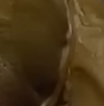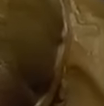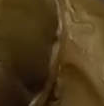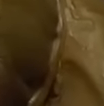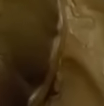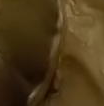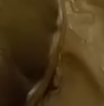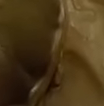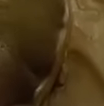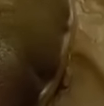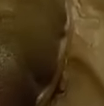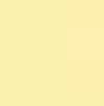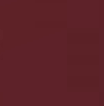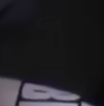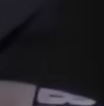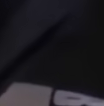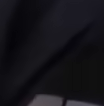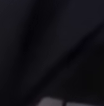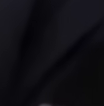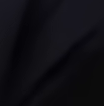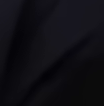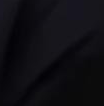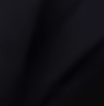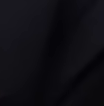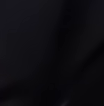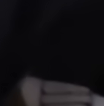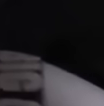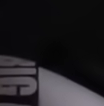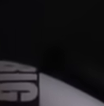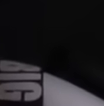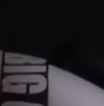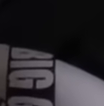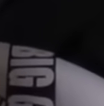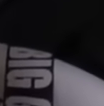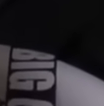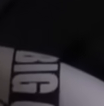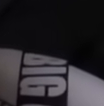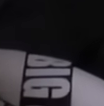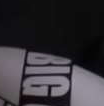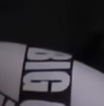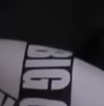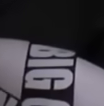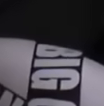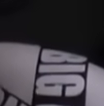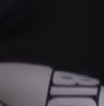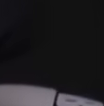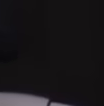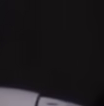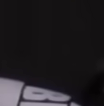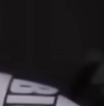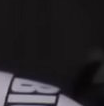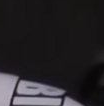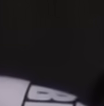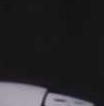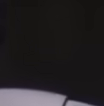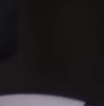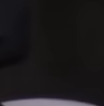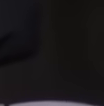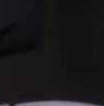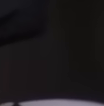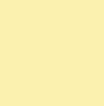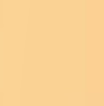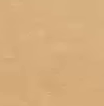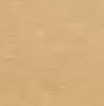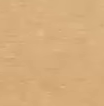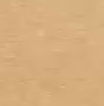mag-alala, Nay. Opo. Hindi pa huli ang lahat para sa'yo. Pakatatag ka lang.